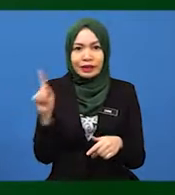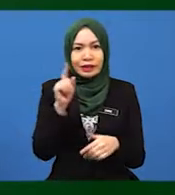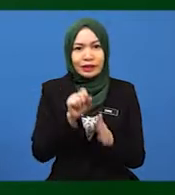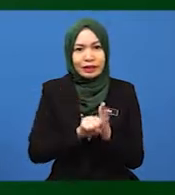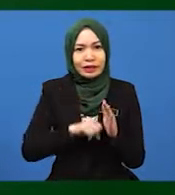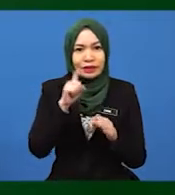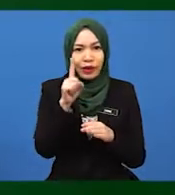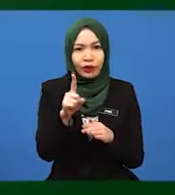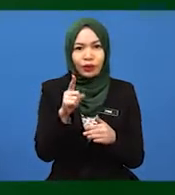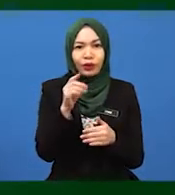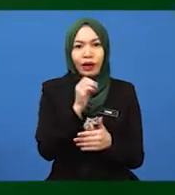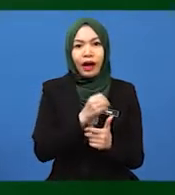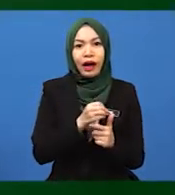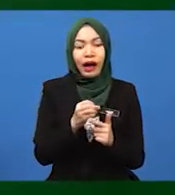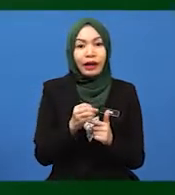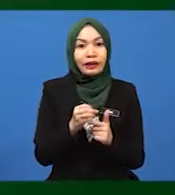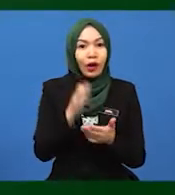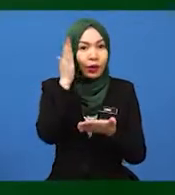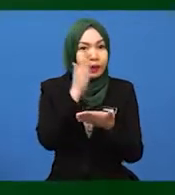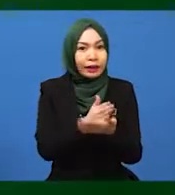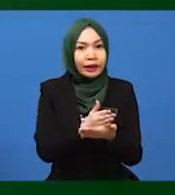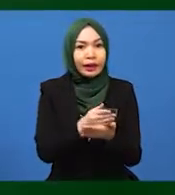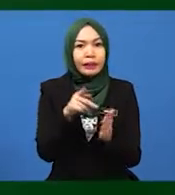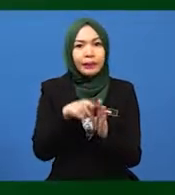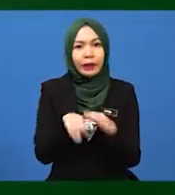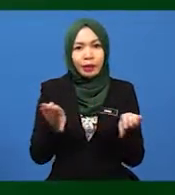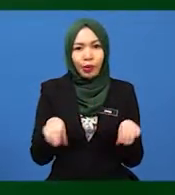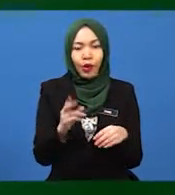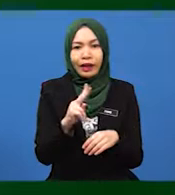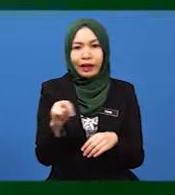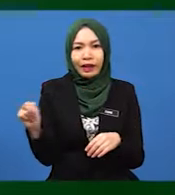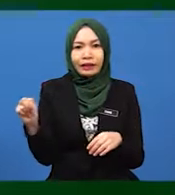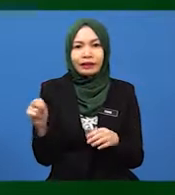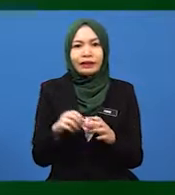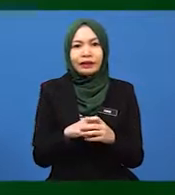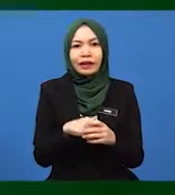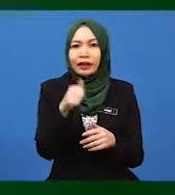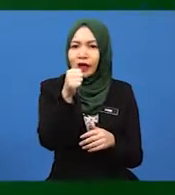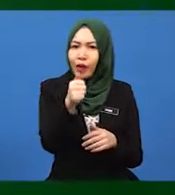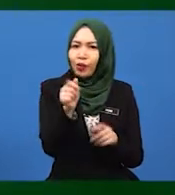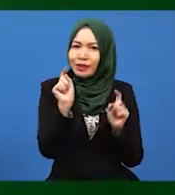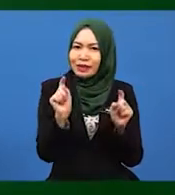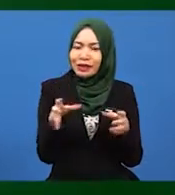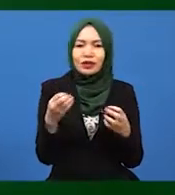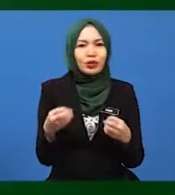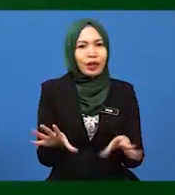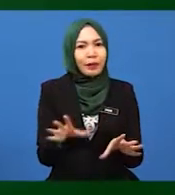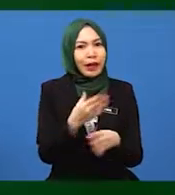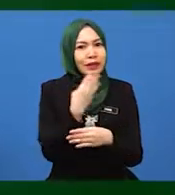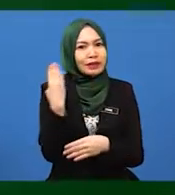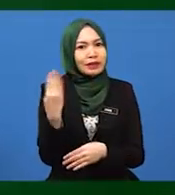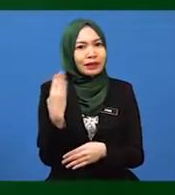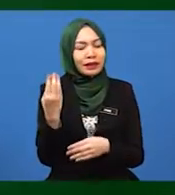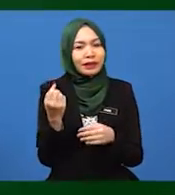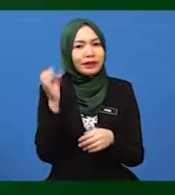atau menghentikan sesuatu perbuatan. Kamu mesti sudah biasa dengar perkataan